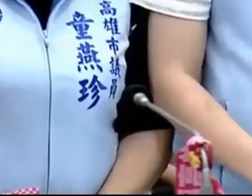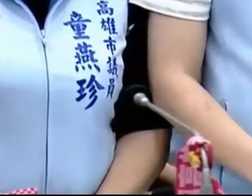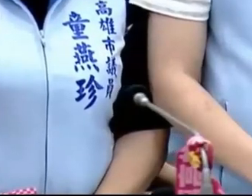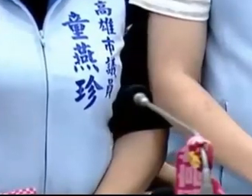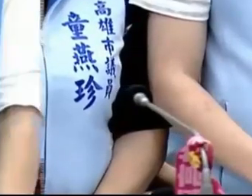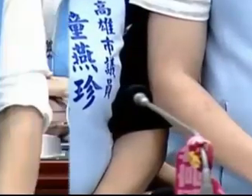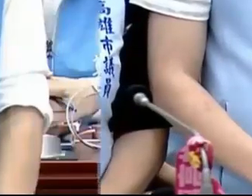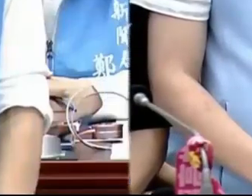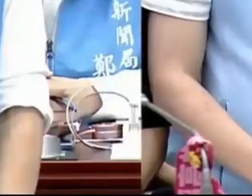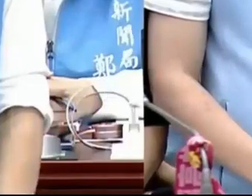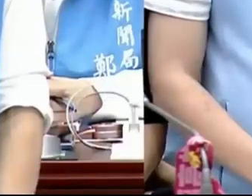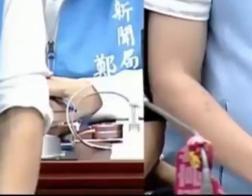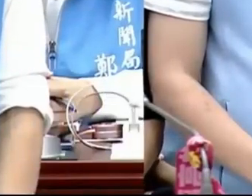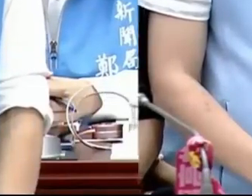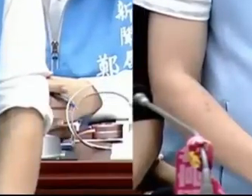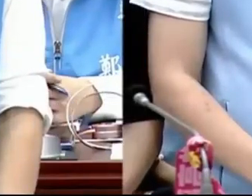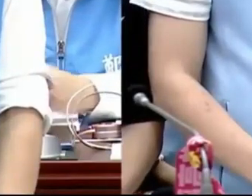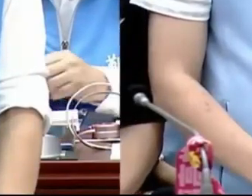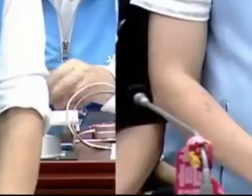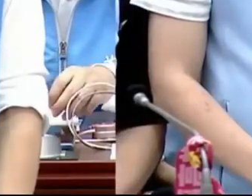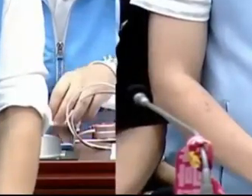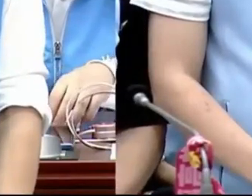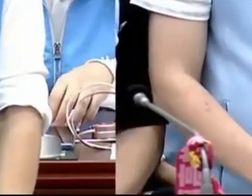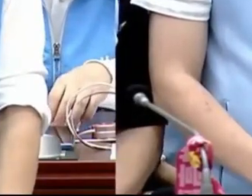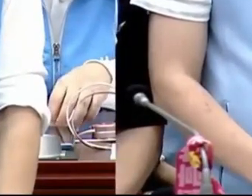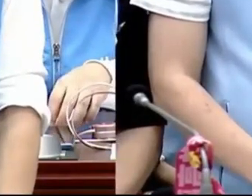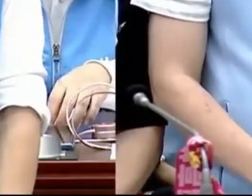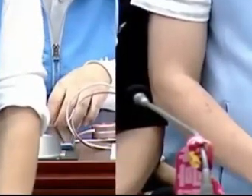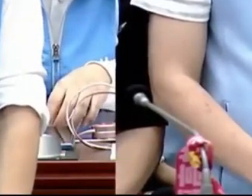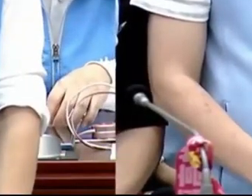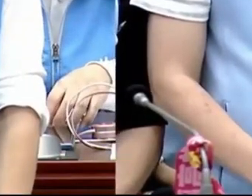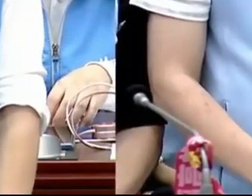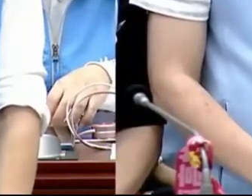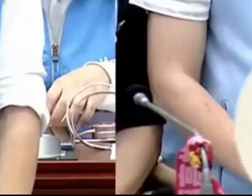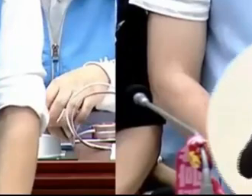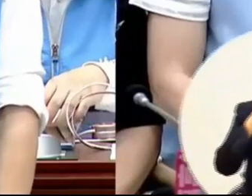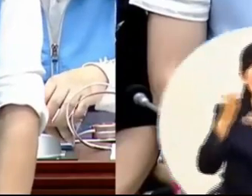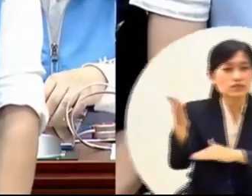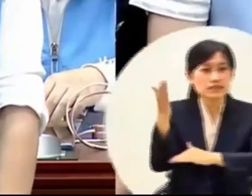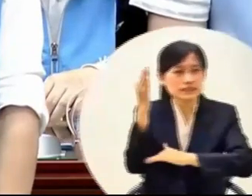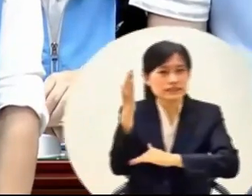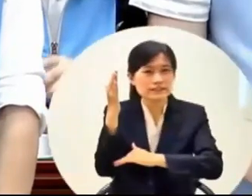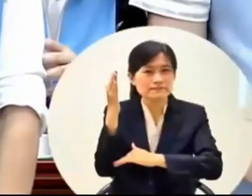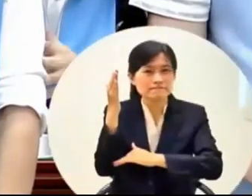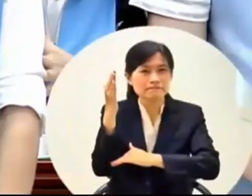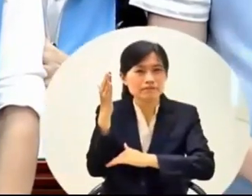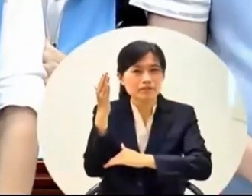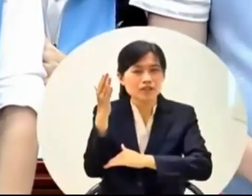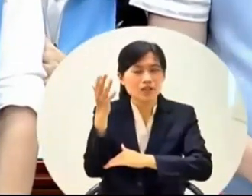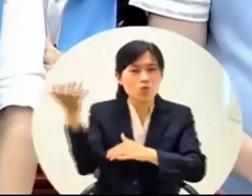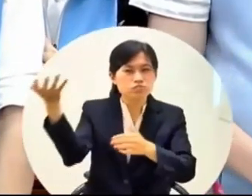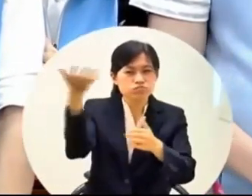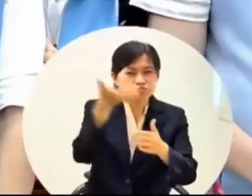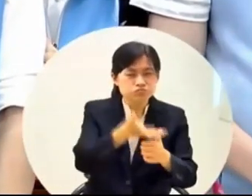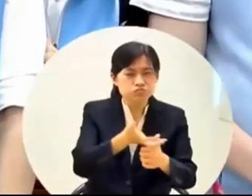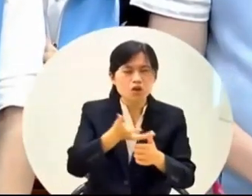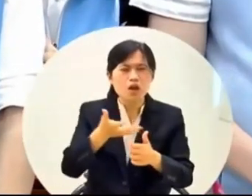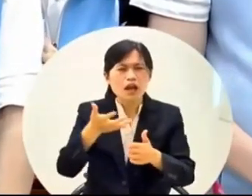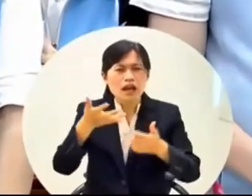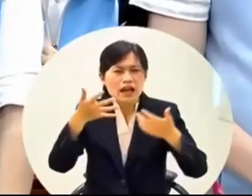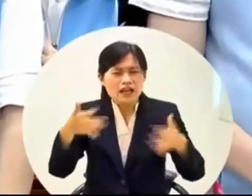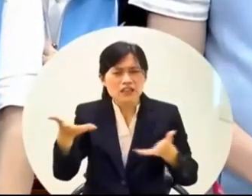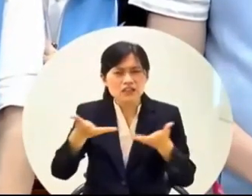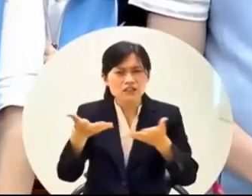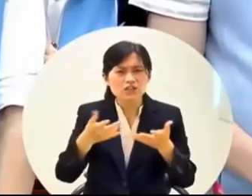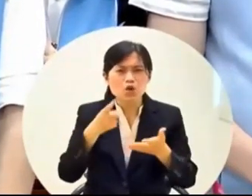来这个我站在市府市政衔接的角度上，很多事情我们不方便讲